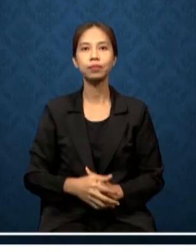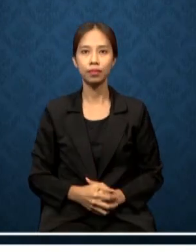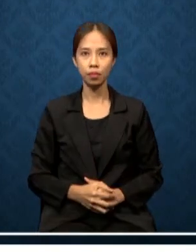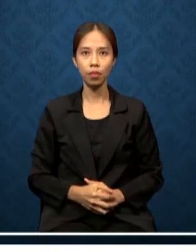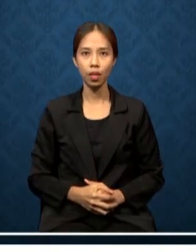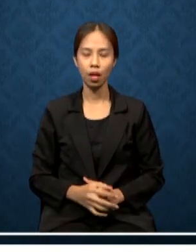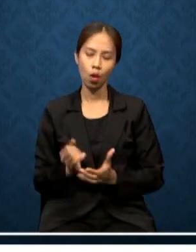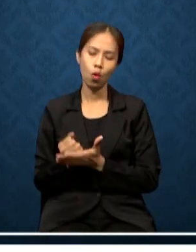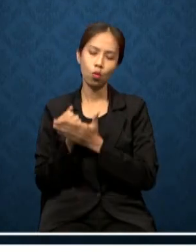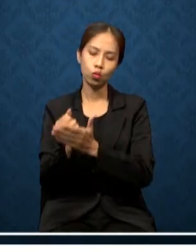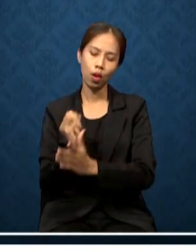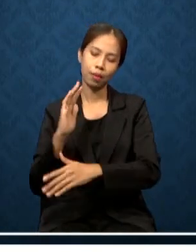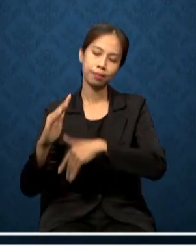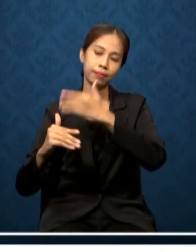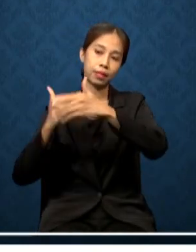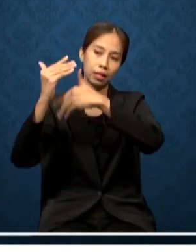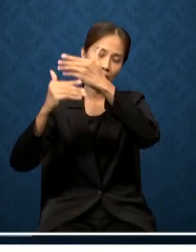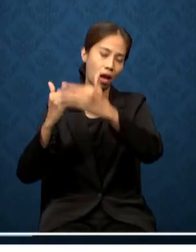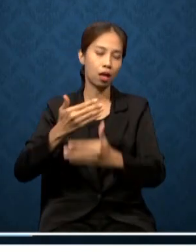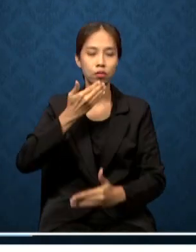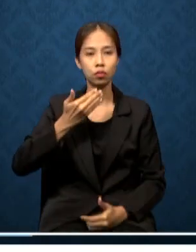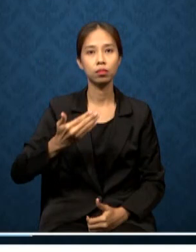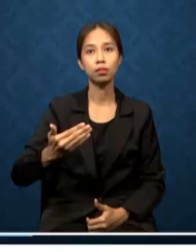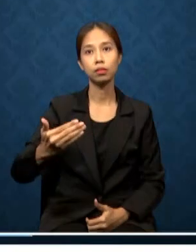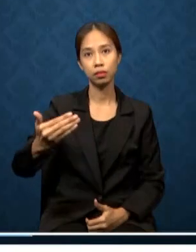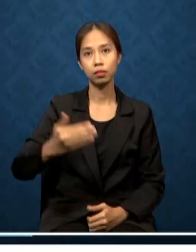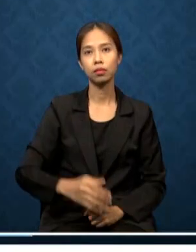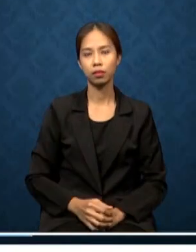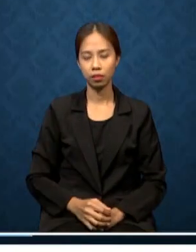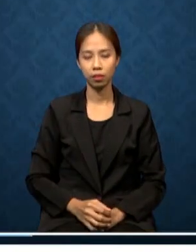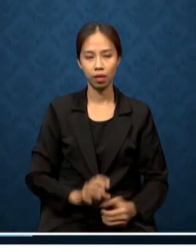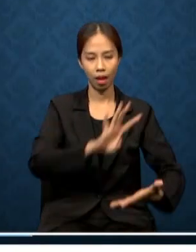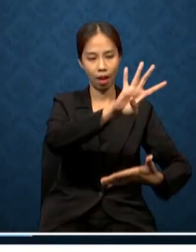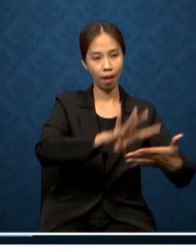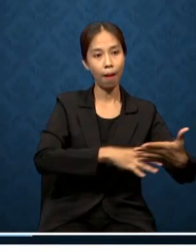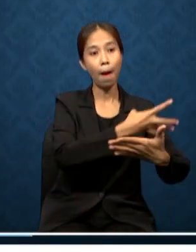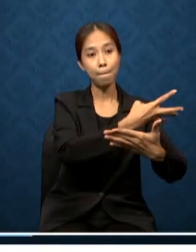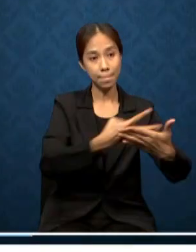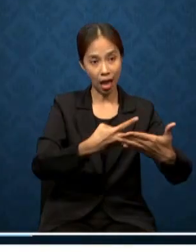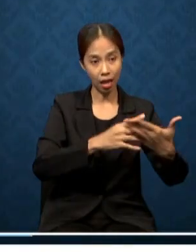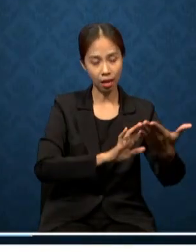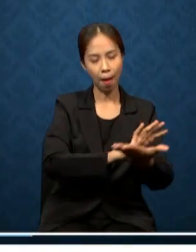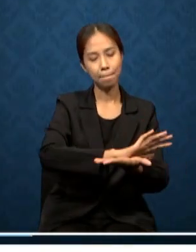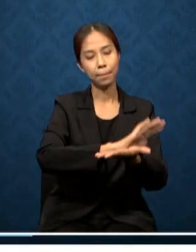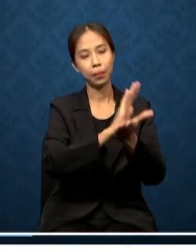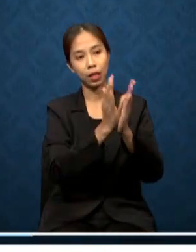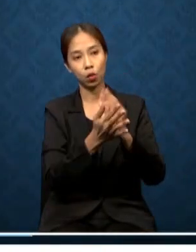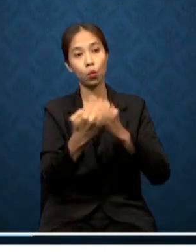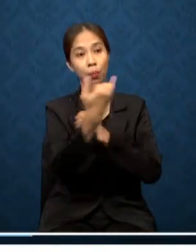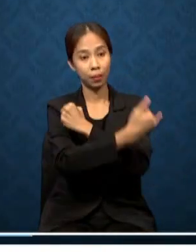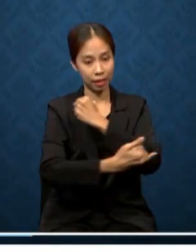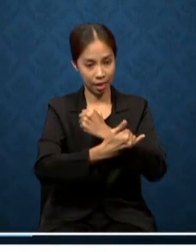เกิดการพัฒนาที่ต่อเนื่องแม้ว่าแผนการปฏิรูปประเทศจะได้สิ้นสุดลงในปี